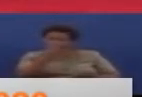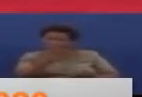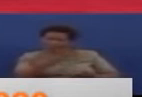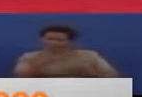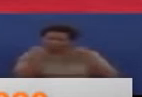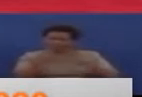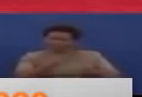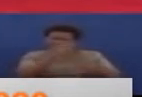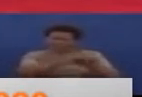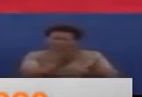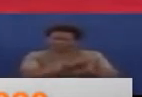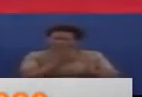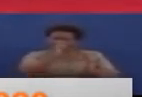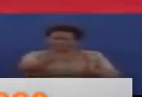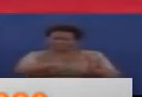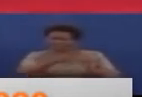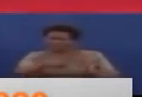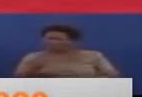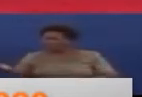imetenga kiasi gani kwa mwaka wa fedha